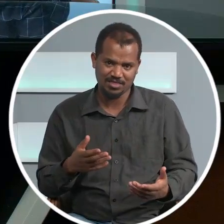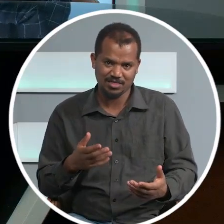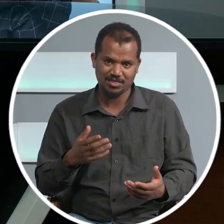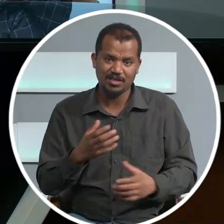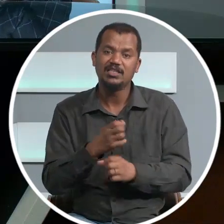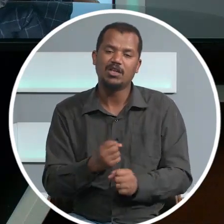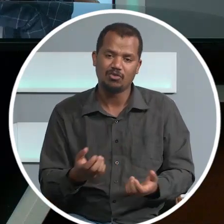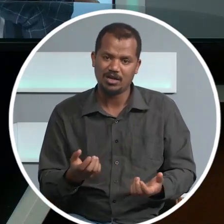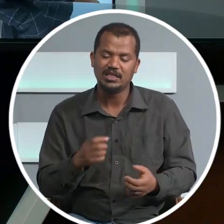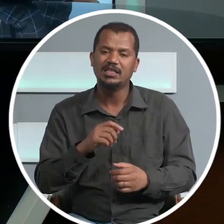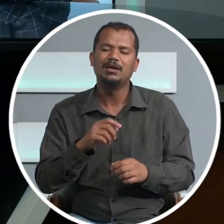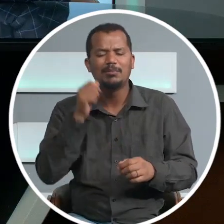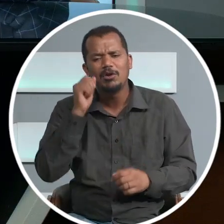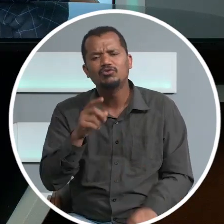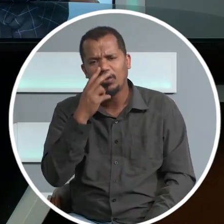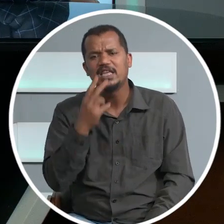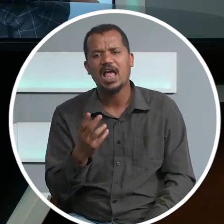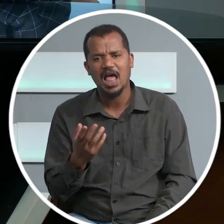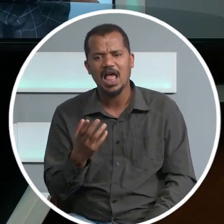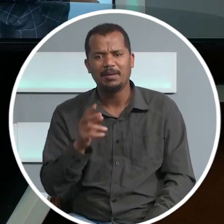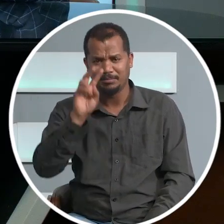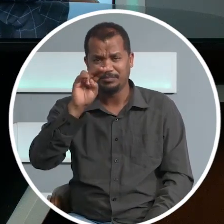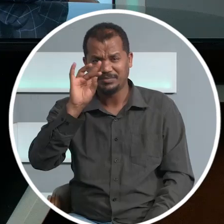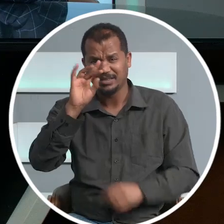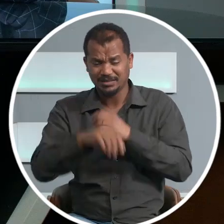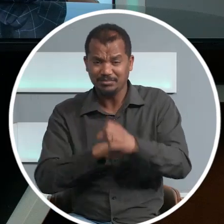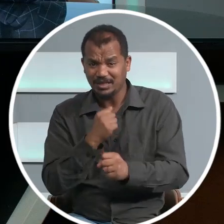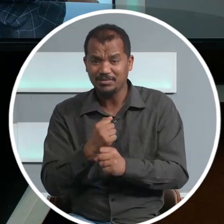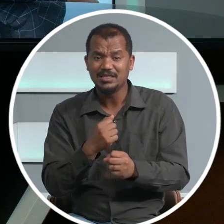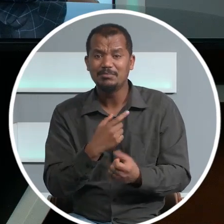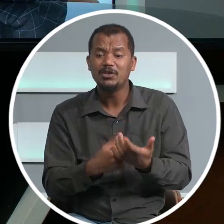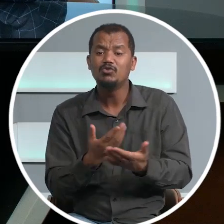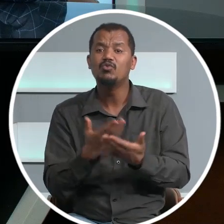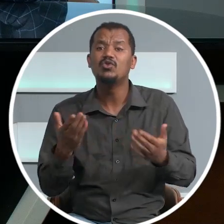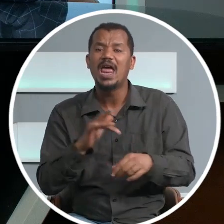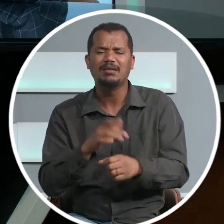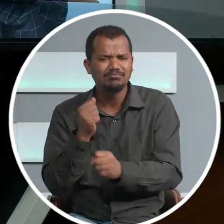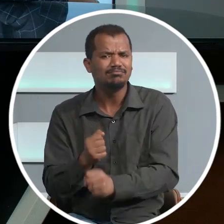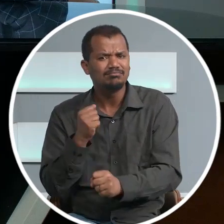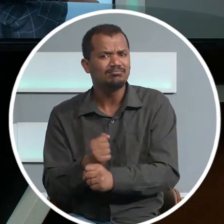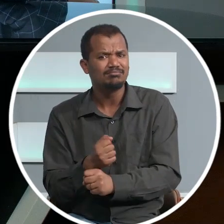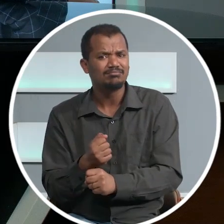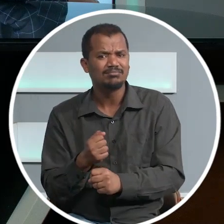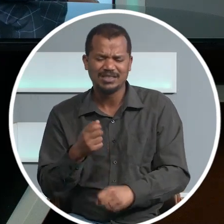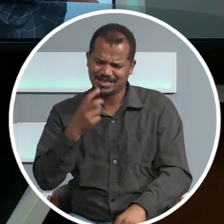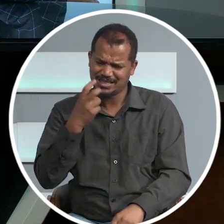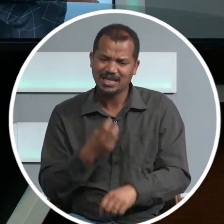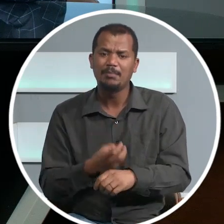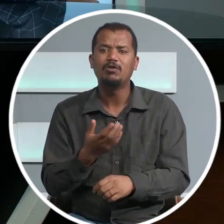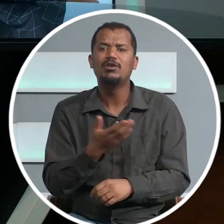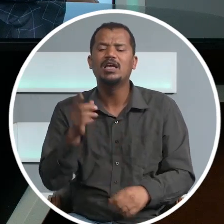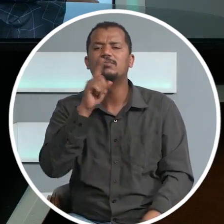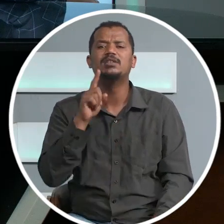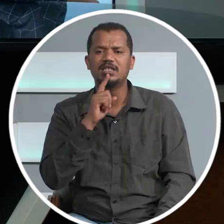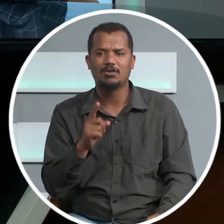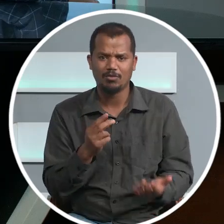እና እንደው በርሶ እይታ በ28 ዓመት በዚህ ጉዳይ ላይ እንደ መስራቶ ከባዱ